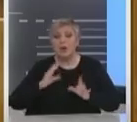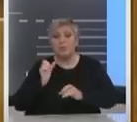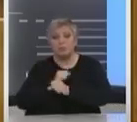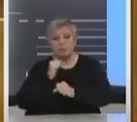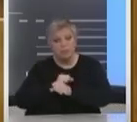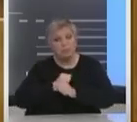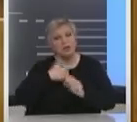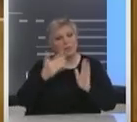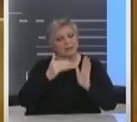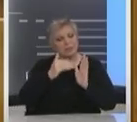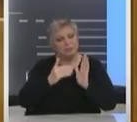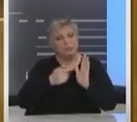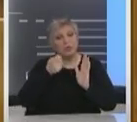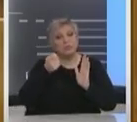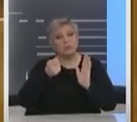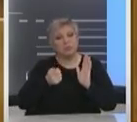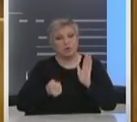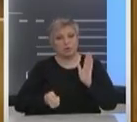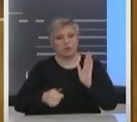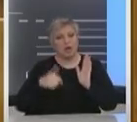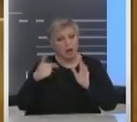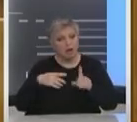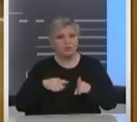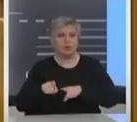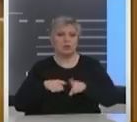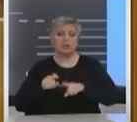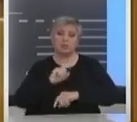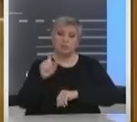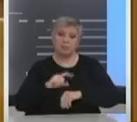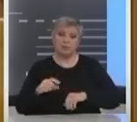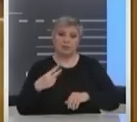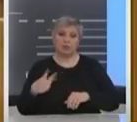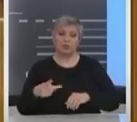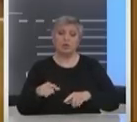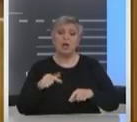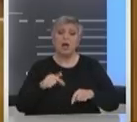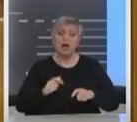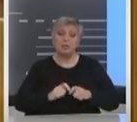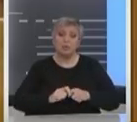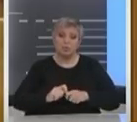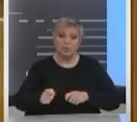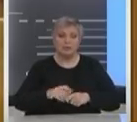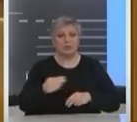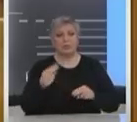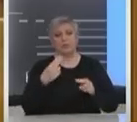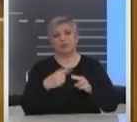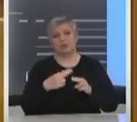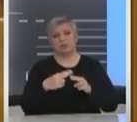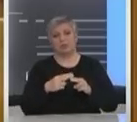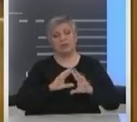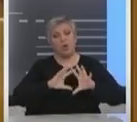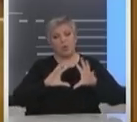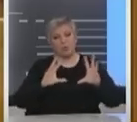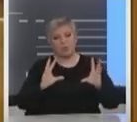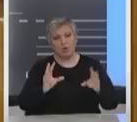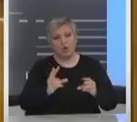και άμεσα και υλικά τις ζωές των εργαζομένων. Ένα μέτρο πολύ πιο βαρυσίμαντο, αν μου επιτρέπετε, από τη ρύθμιση